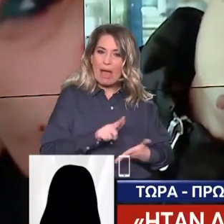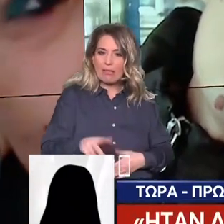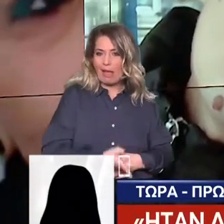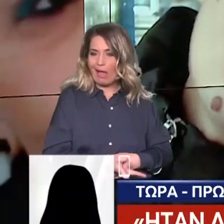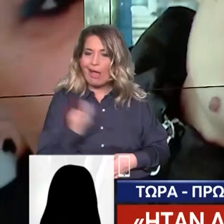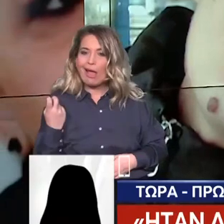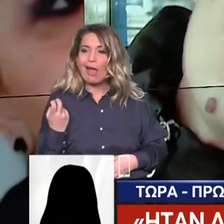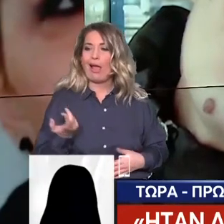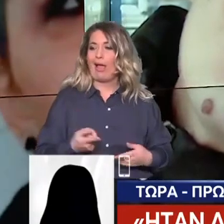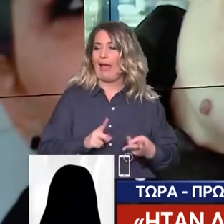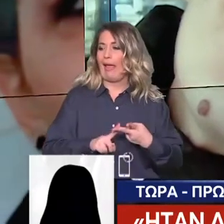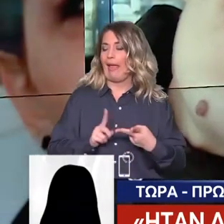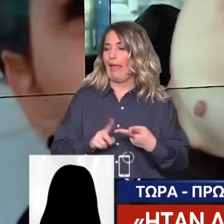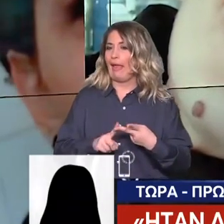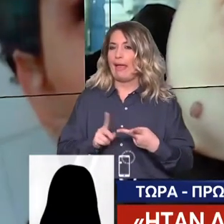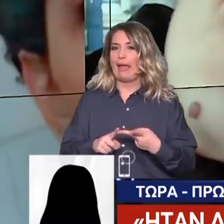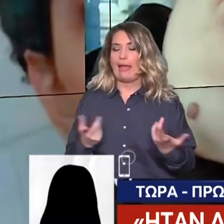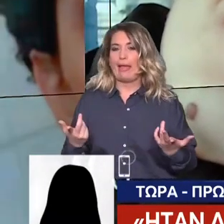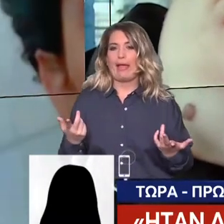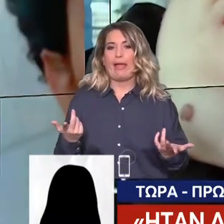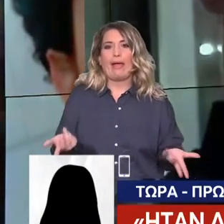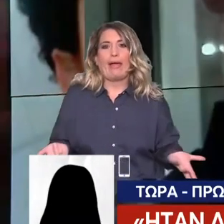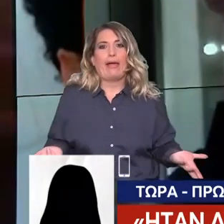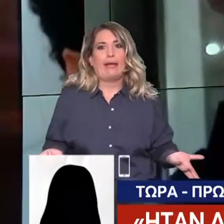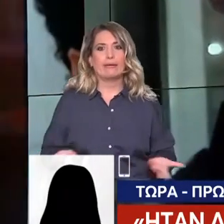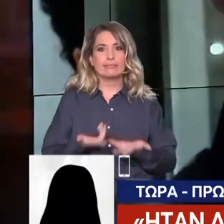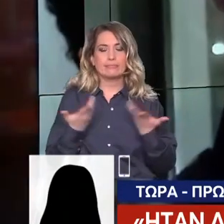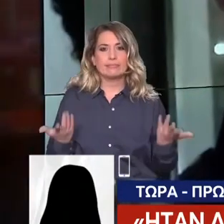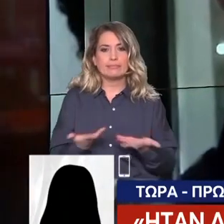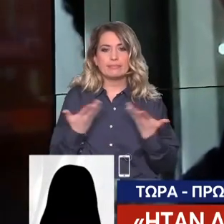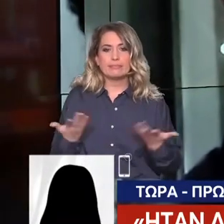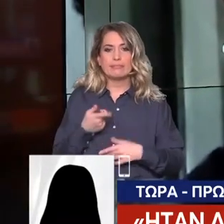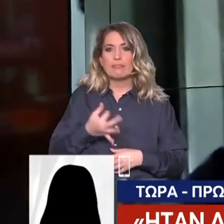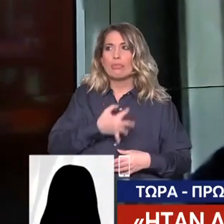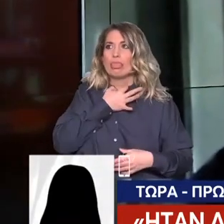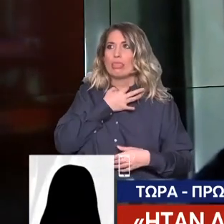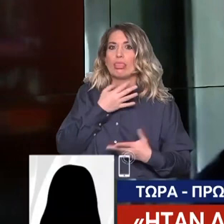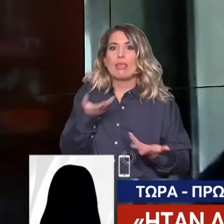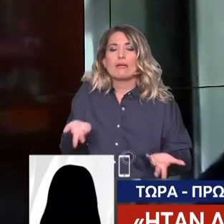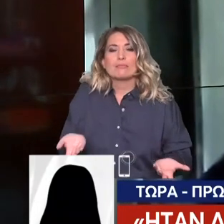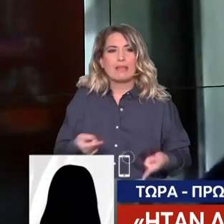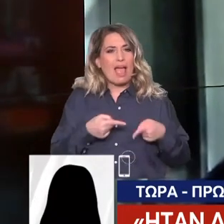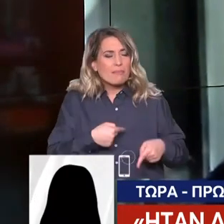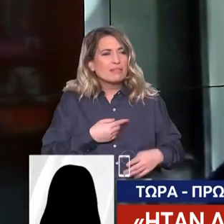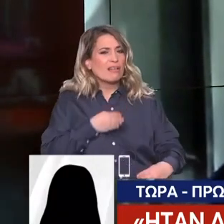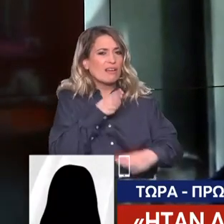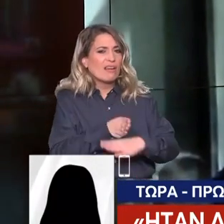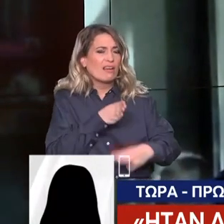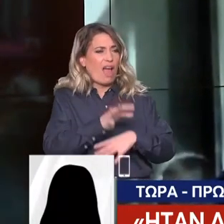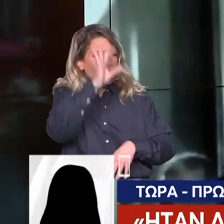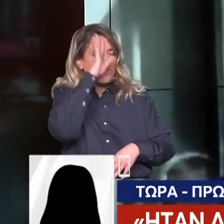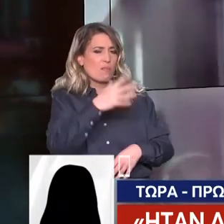στην αστυνομία? Ήρθε και αστυνομία μία φορά, με λέει βρείτε τα. Πώς θα τα βρω μεταξύ? Πήγα στην αστυνομία 100.000 φορές. Έχω